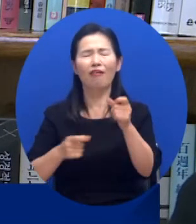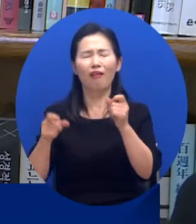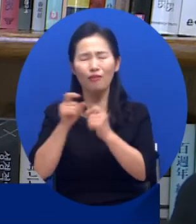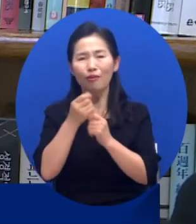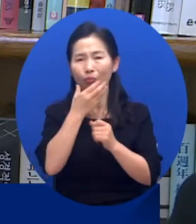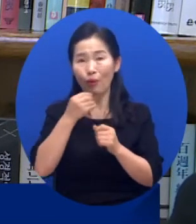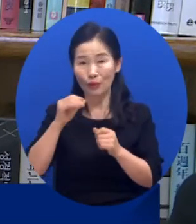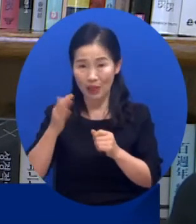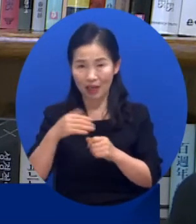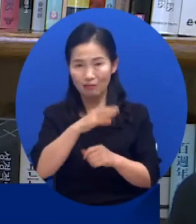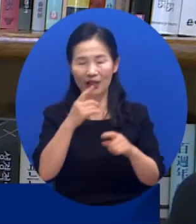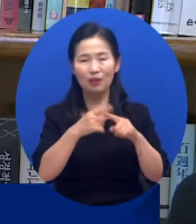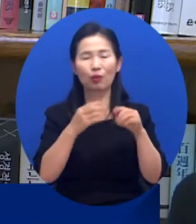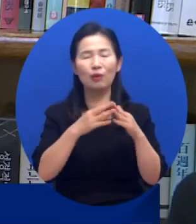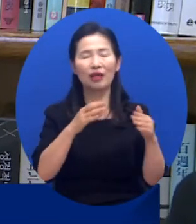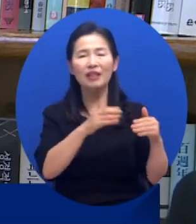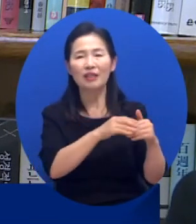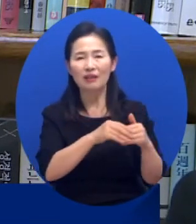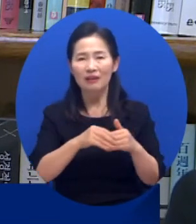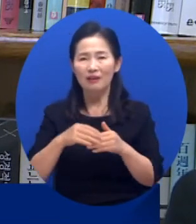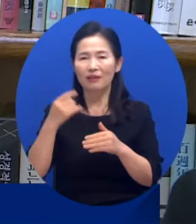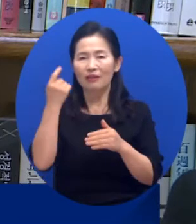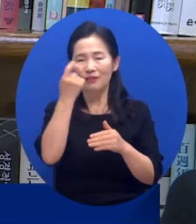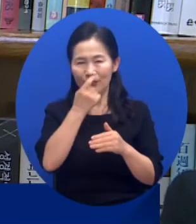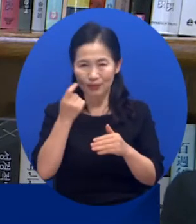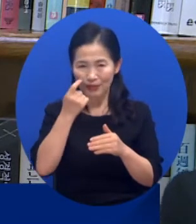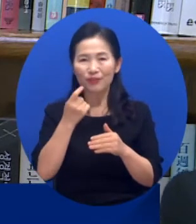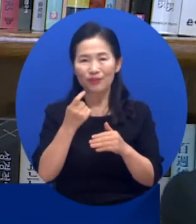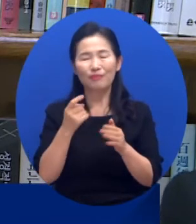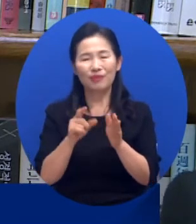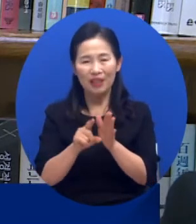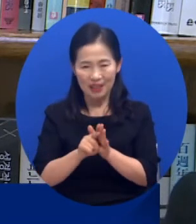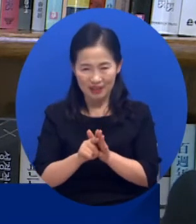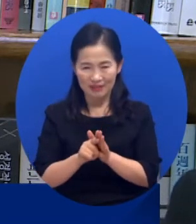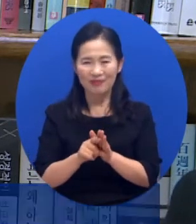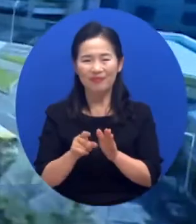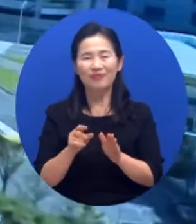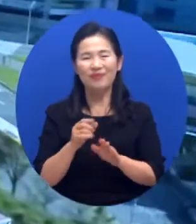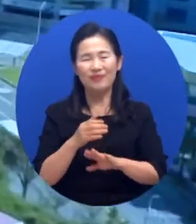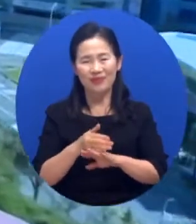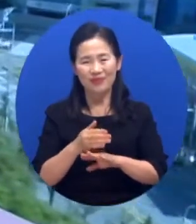우리 교회를 인도해 주실 것이라 소원해 봅니다.